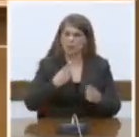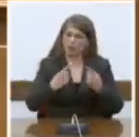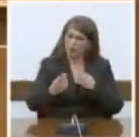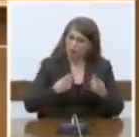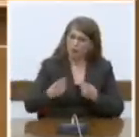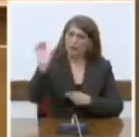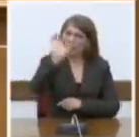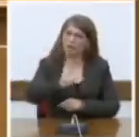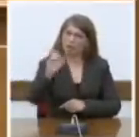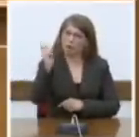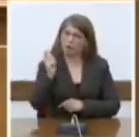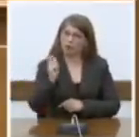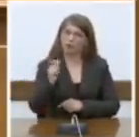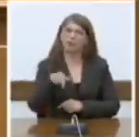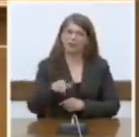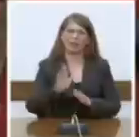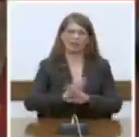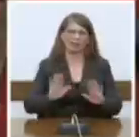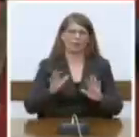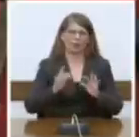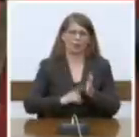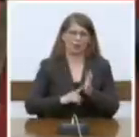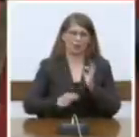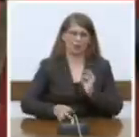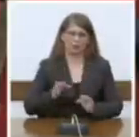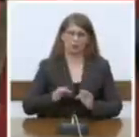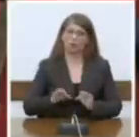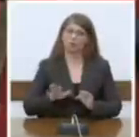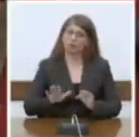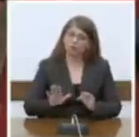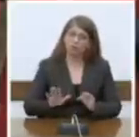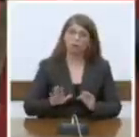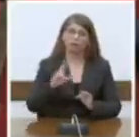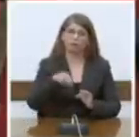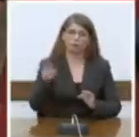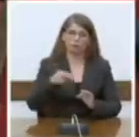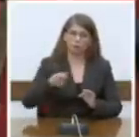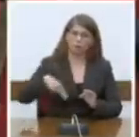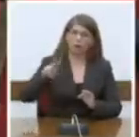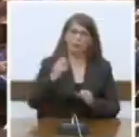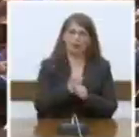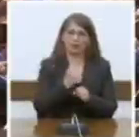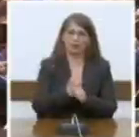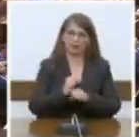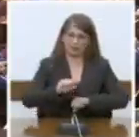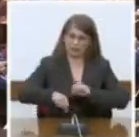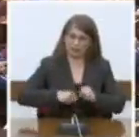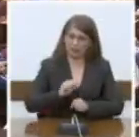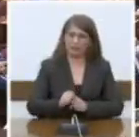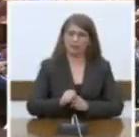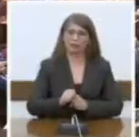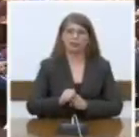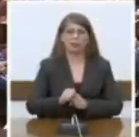μισθό. Γι' αυτά πρέπει να συζητήσουμε. Και προφανώς για την κατάργηση της υπερεργασίας και τη συνδικαλιστική λειτουργία και το δικαίωμα στην